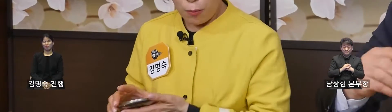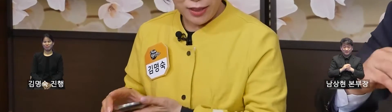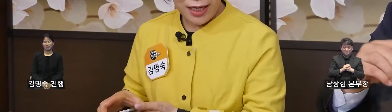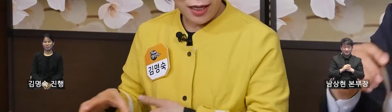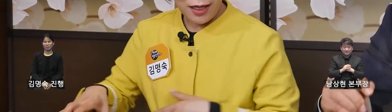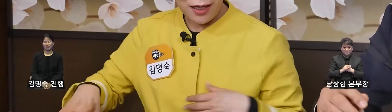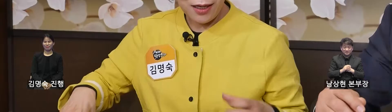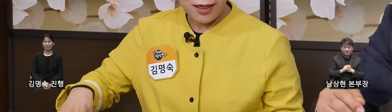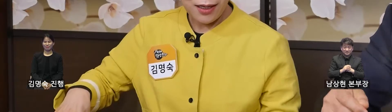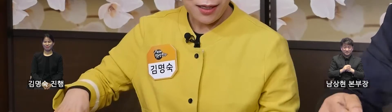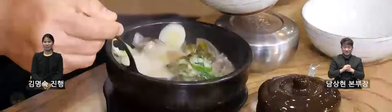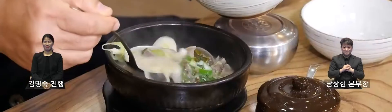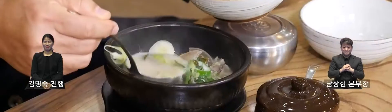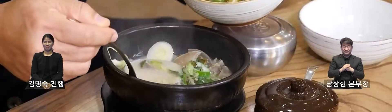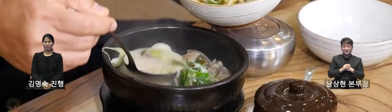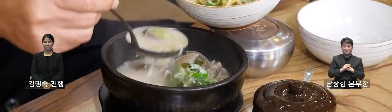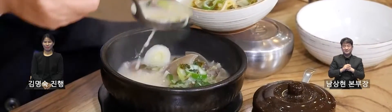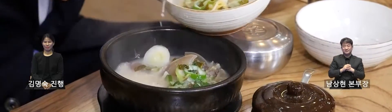어머나.